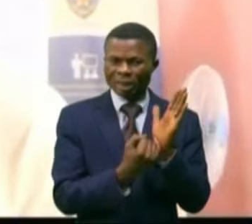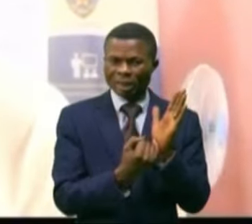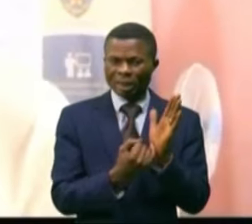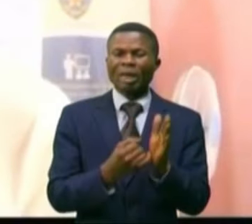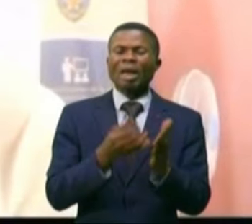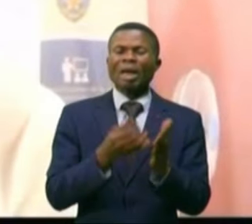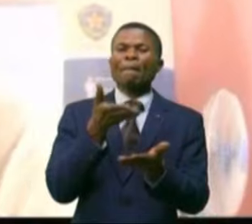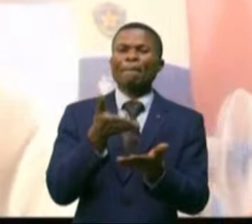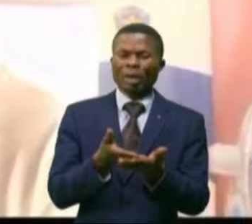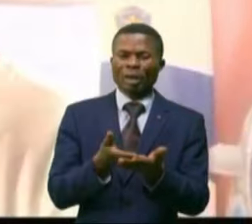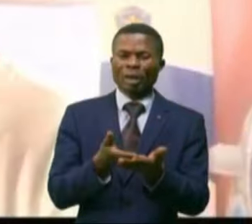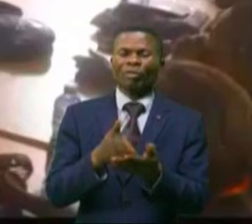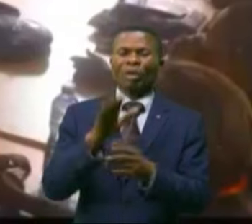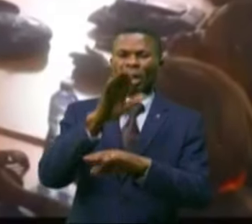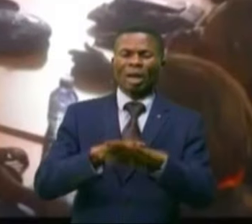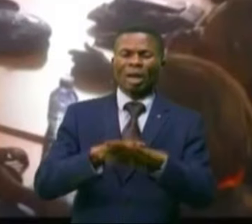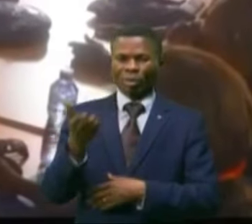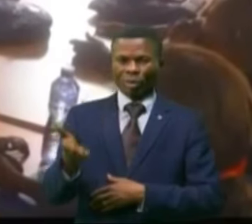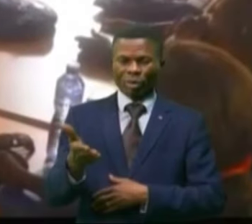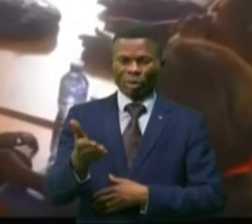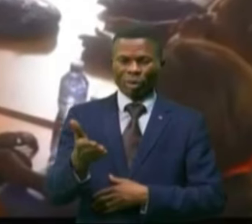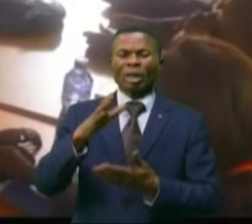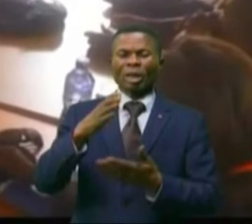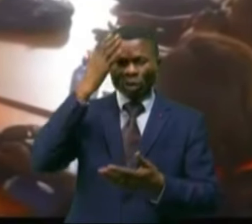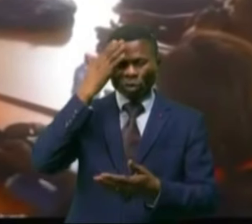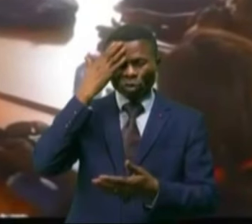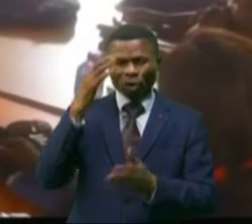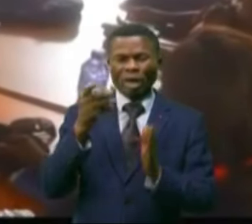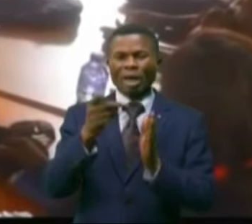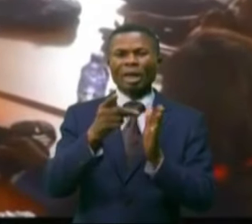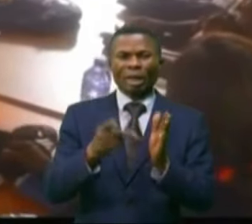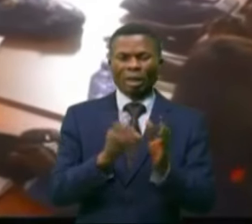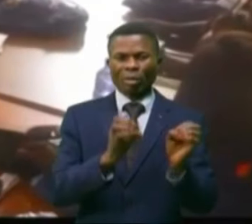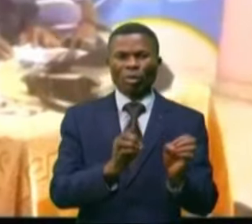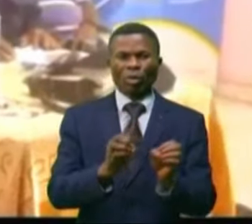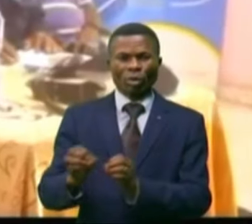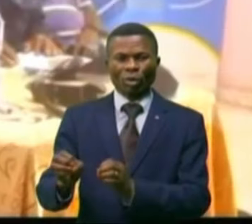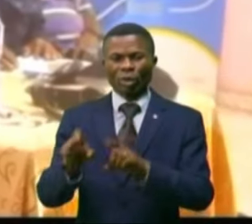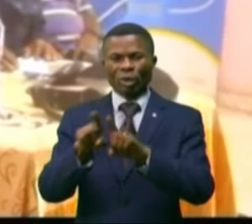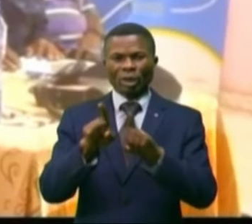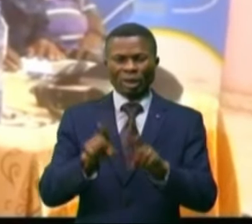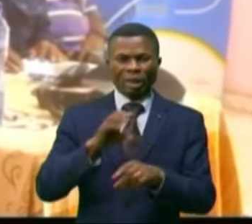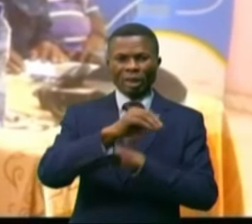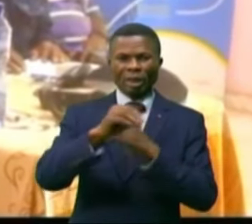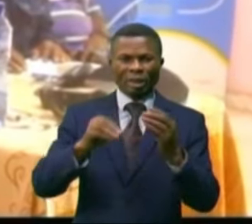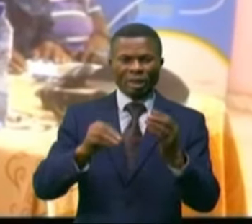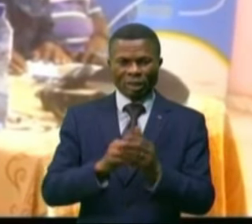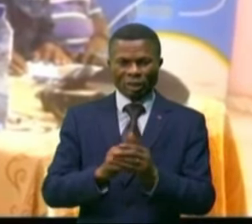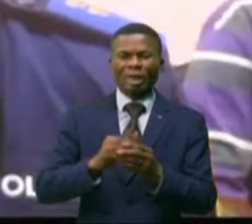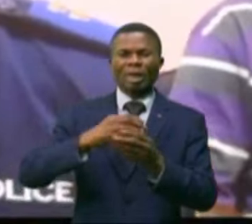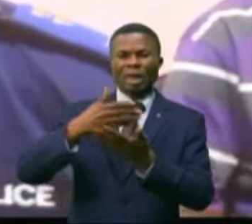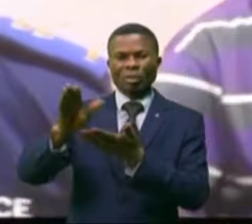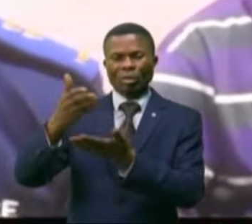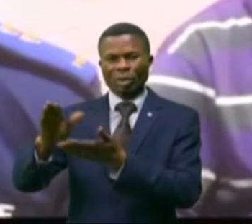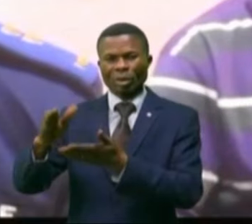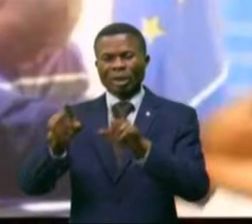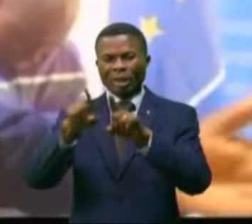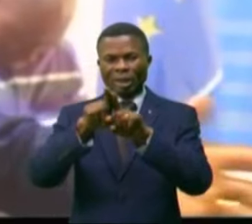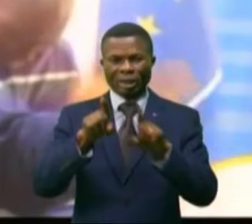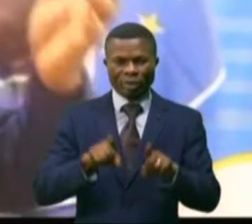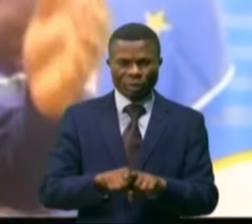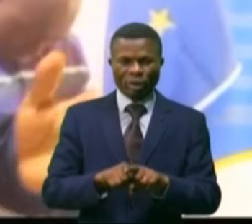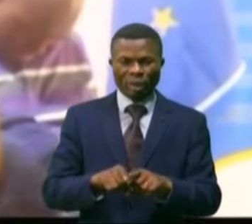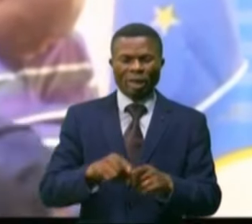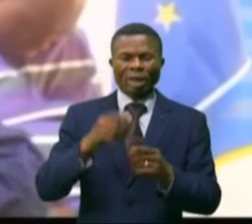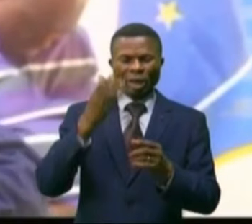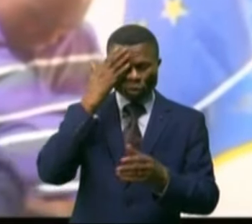indicatifs d'appel, s'approprier les principes d'organisation d'un centre de transmission, mais également